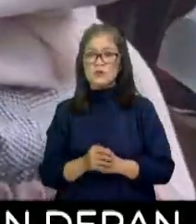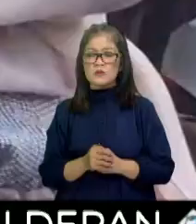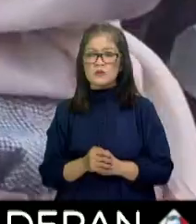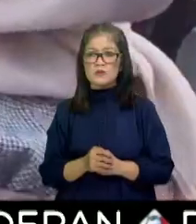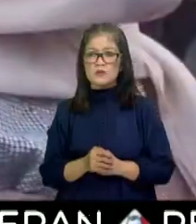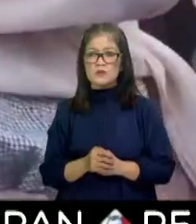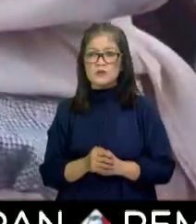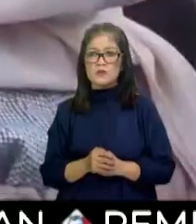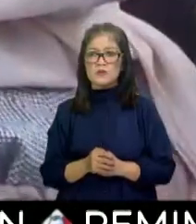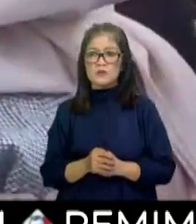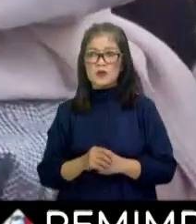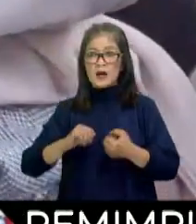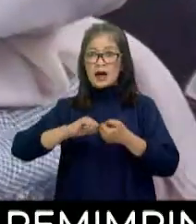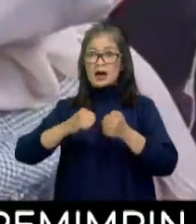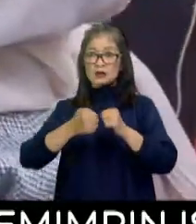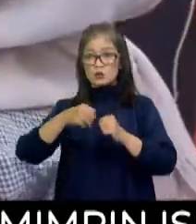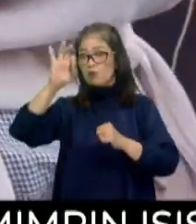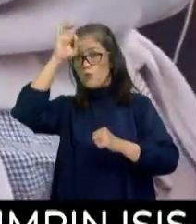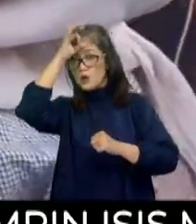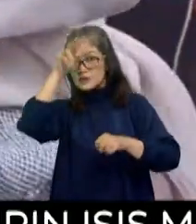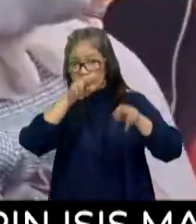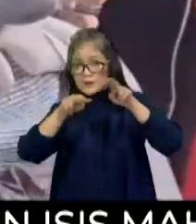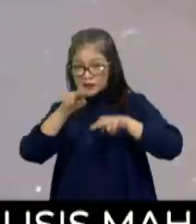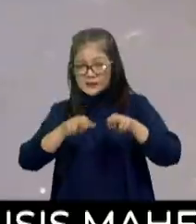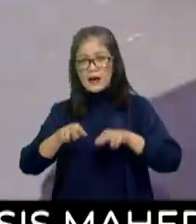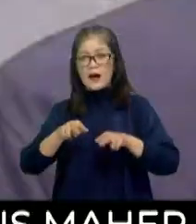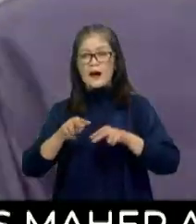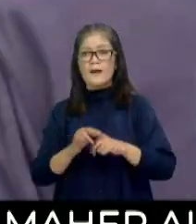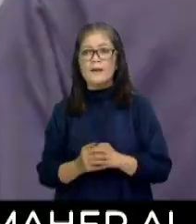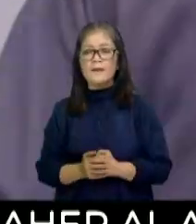Kasus kecelakaan ditangani unit Lakalantas Jakarta Barat. Dari Jakarta.